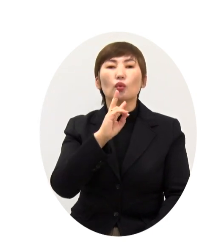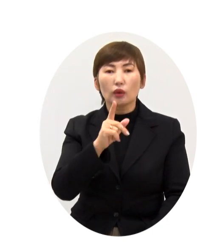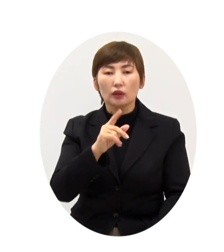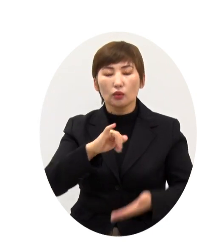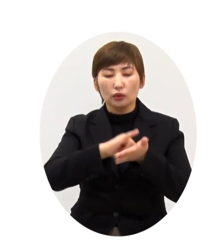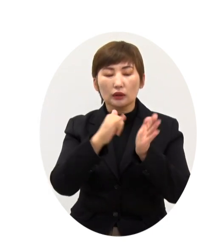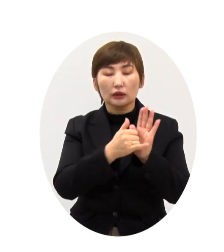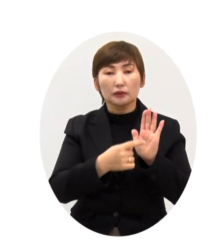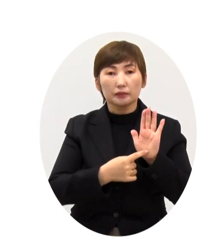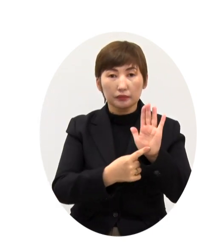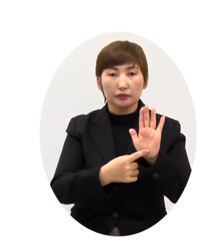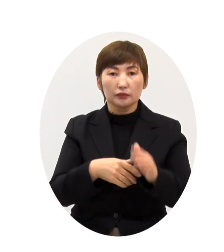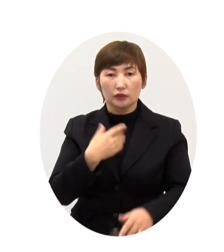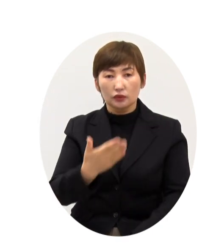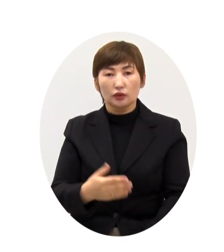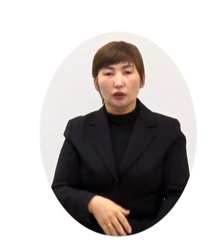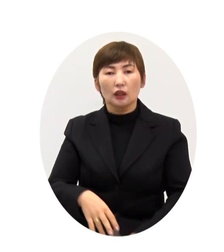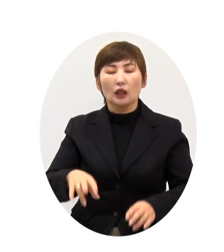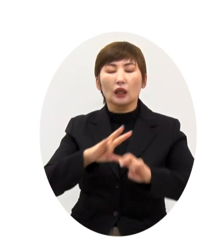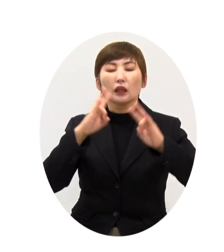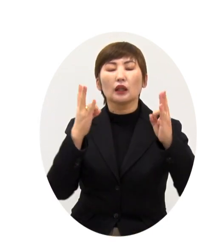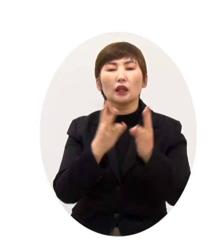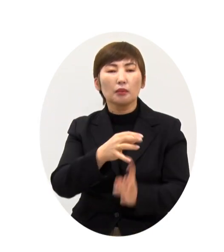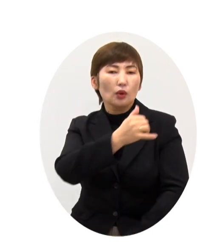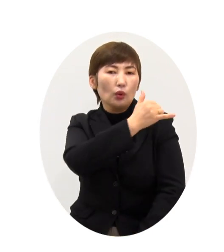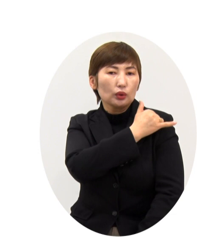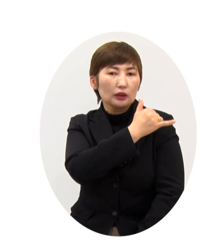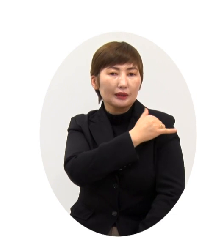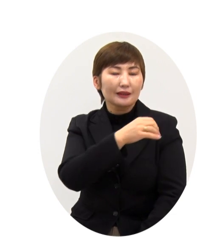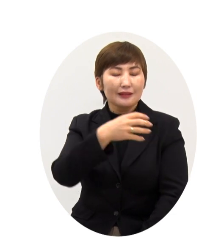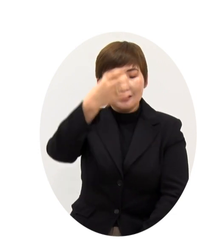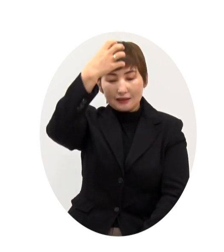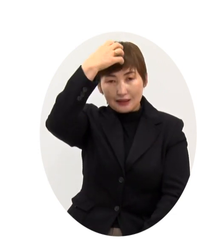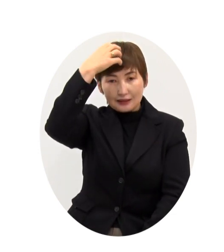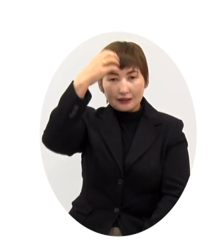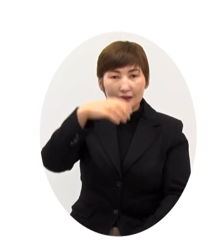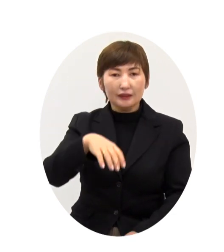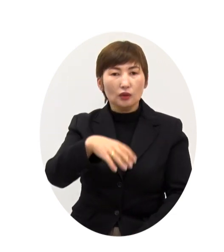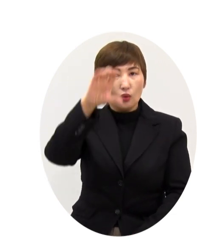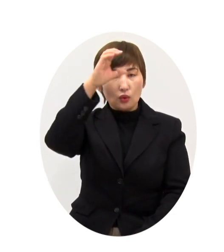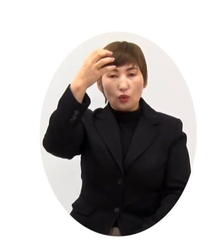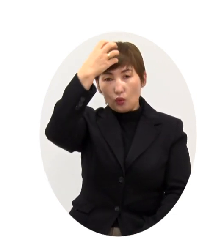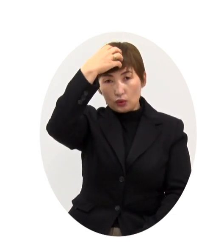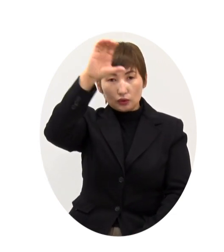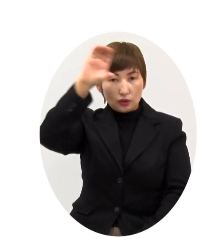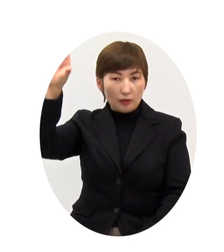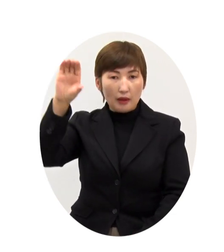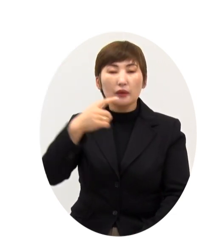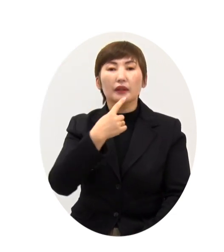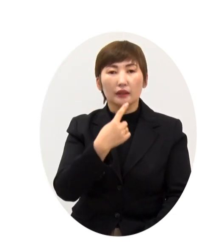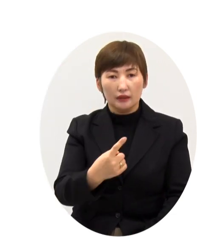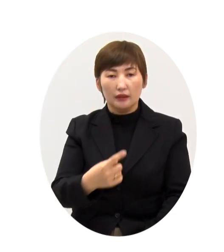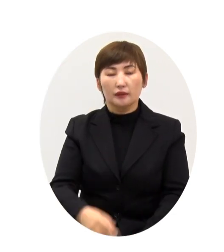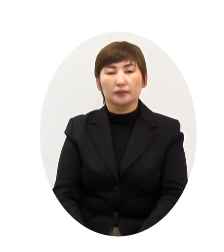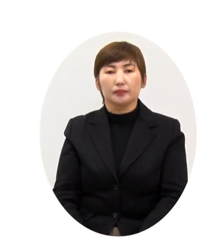үгийн утгыг хэлж өгье. За, нийгмийн удирдлага, засаглалыг хэрэгжүүлдэг улс төрийн байгууллагыг төр гэдэг